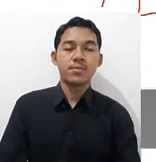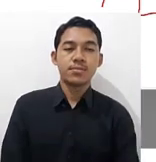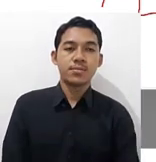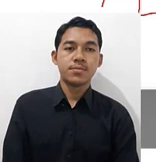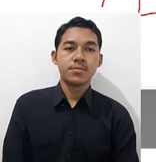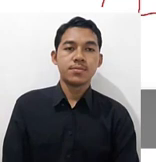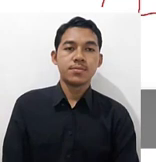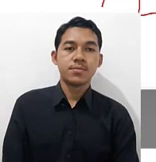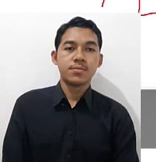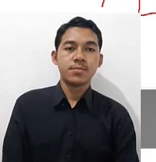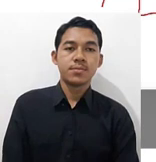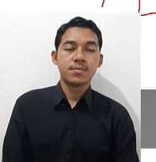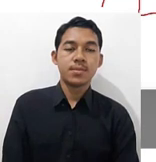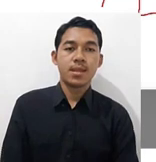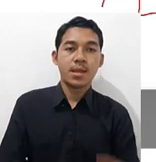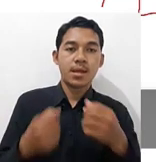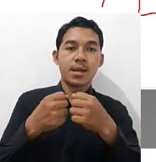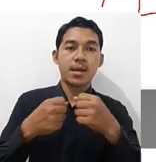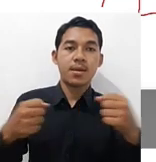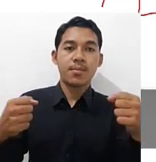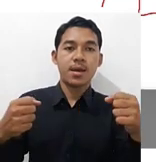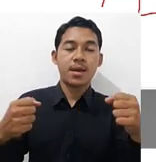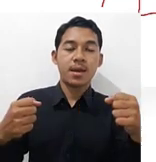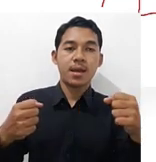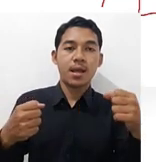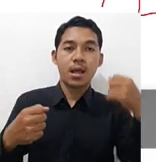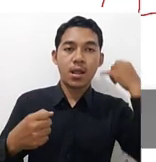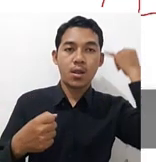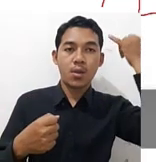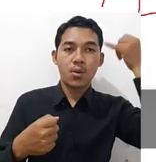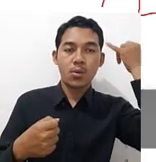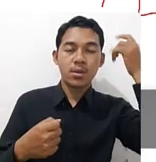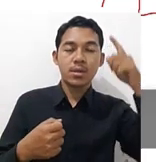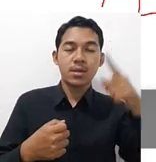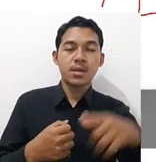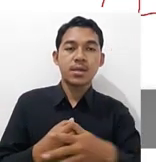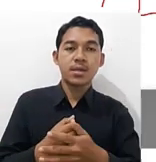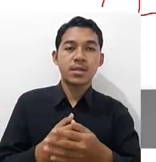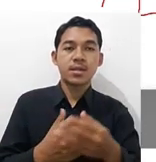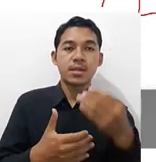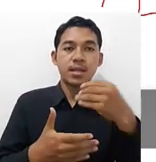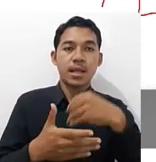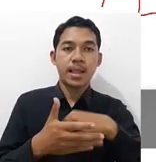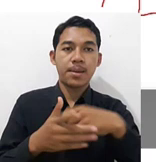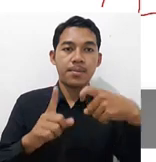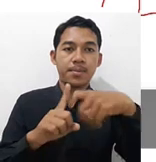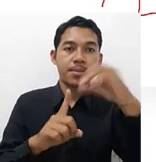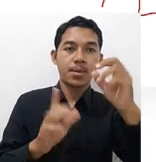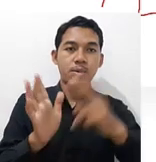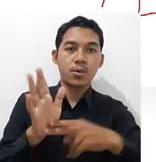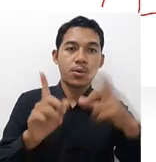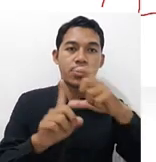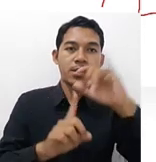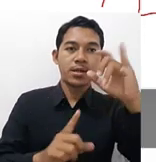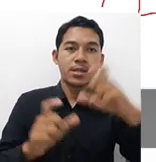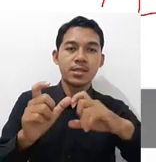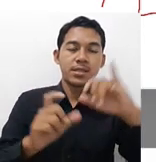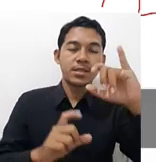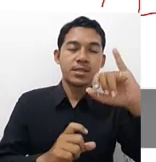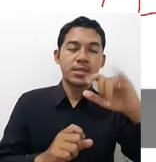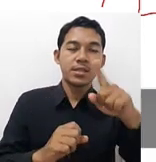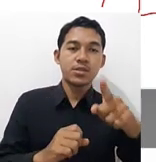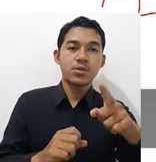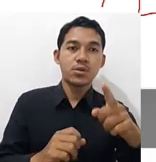kan gerbang logika ini hanya punya dua kondisi, ya, baik input maupun outputnya, itu high atau low. Nah,